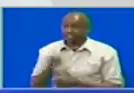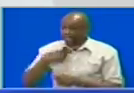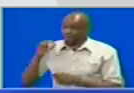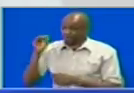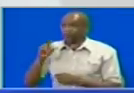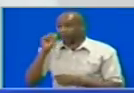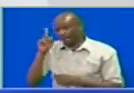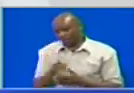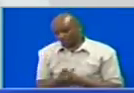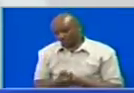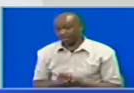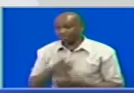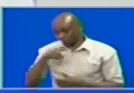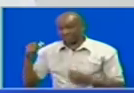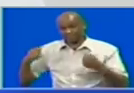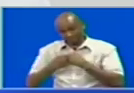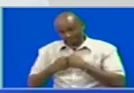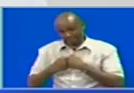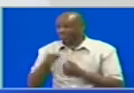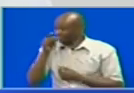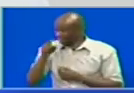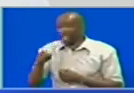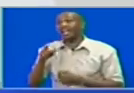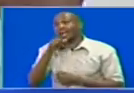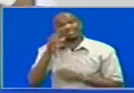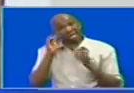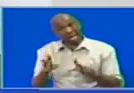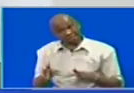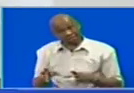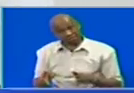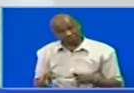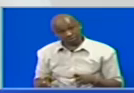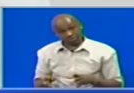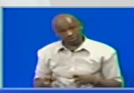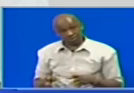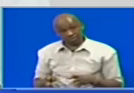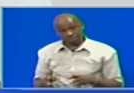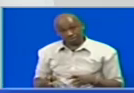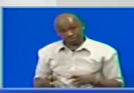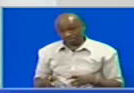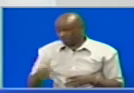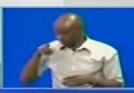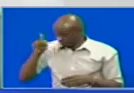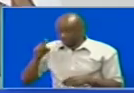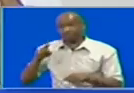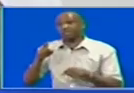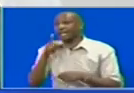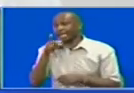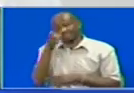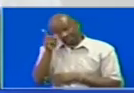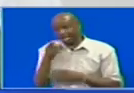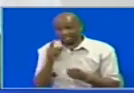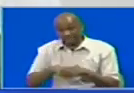Kwa mkia asubuhi tukaenda match. Kwanza jua wale lunch, awali lunch kama huko. Namna kula lunch, maana yake mechi ilikuwa saa 9 mnakula lunch